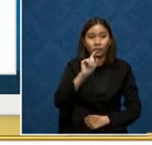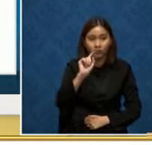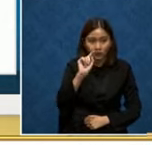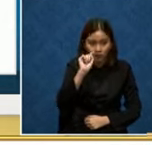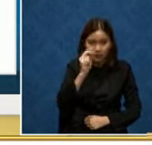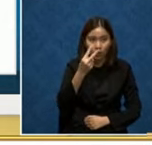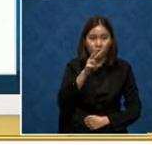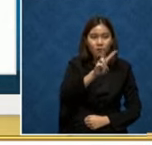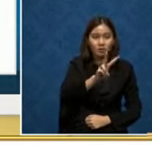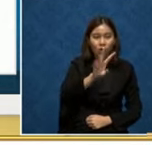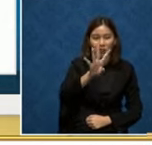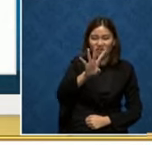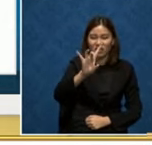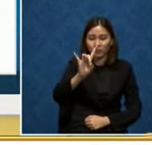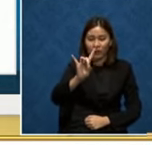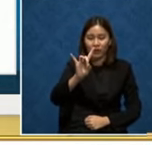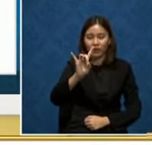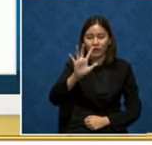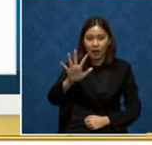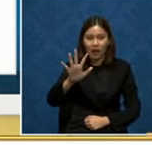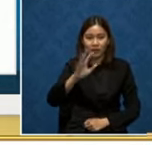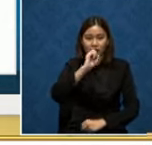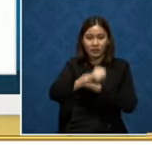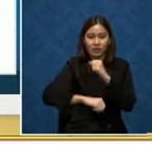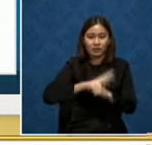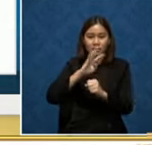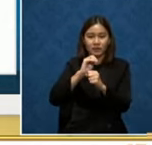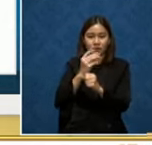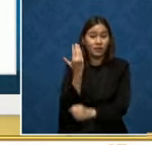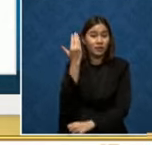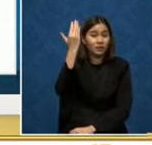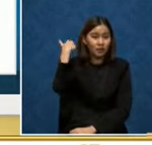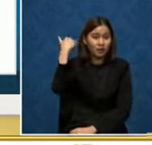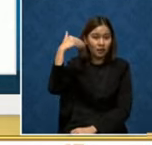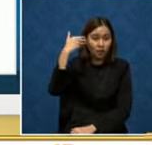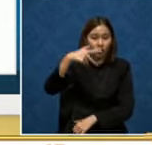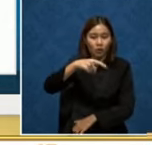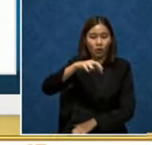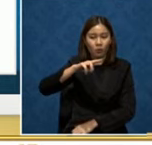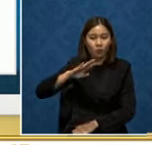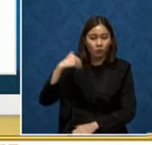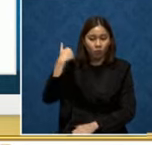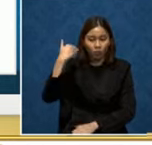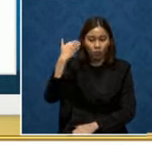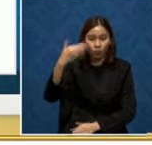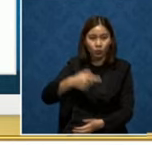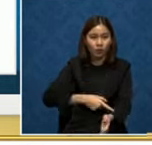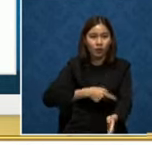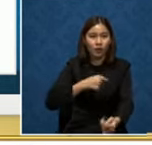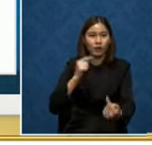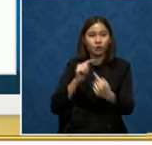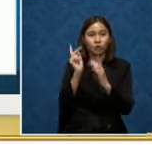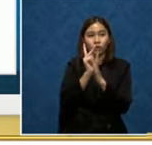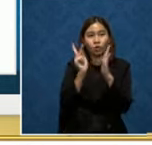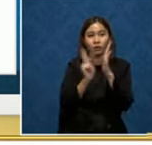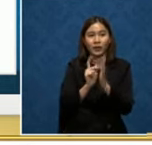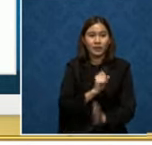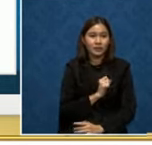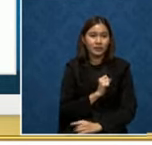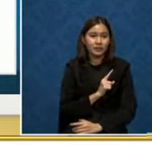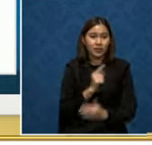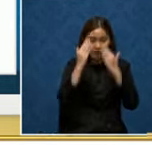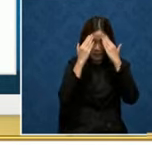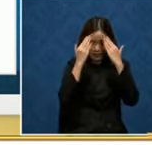85 แปดสบปีที่แล้วพระราชบัญหยัดนี้ใช้มานานมากพระราชบัญหยัดว่ด้วยกฎหมายสลาม